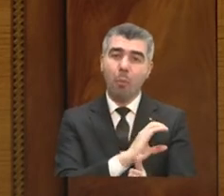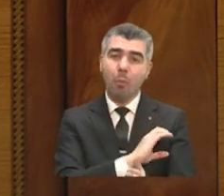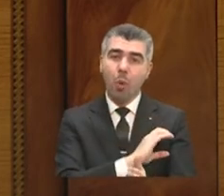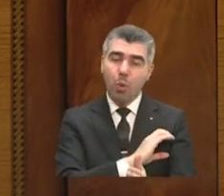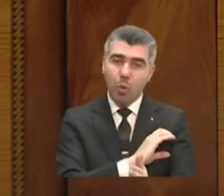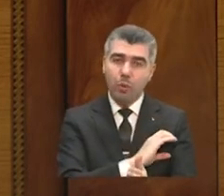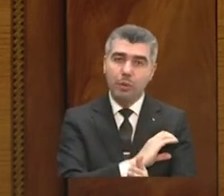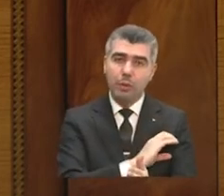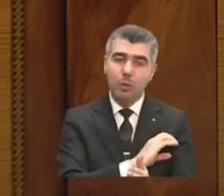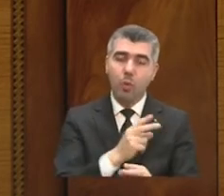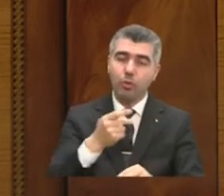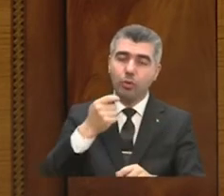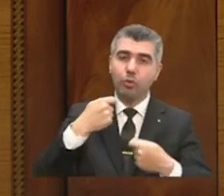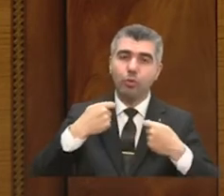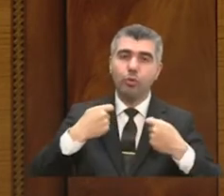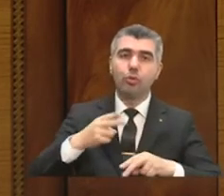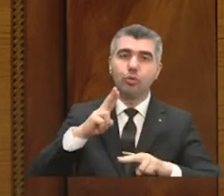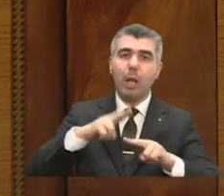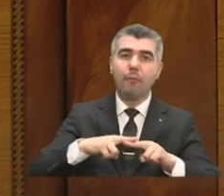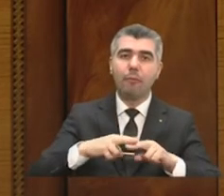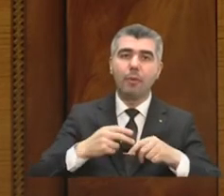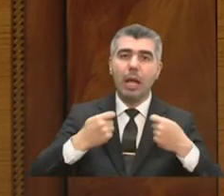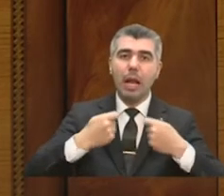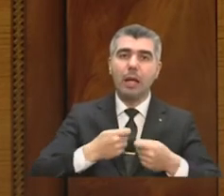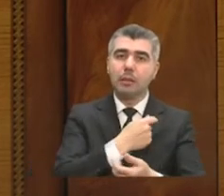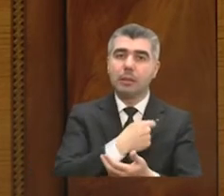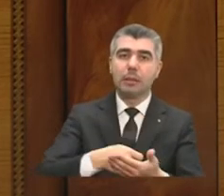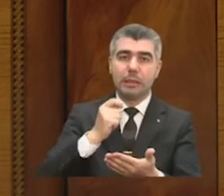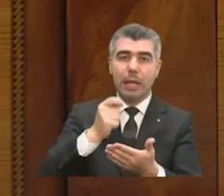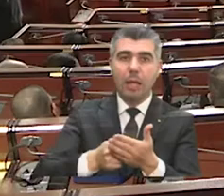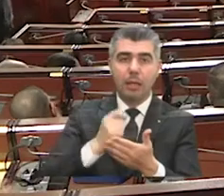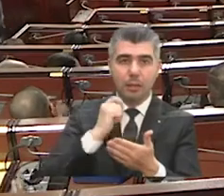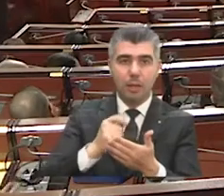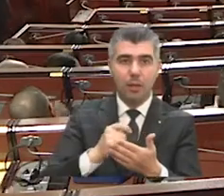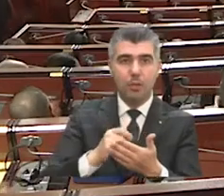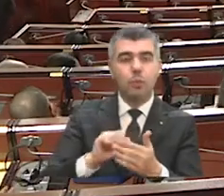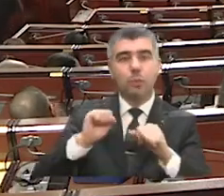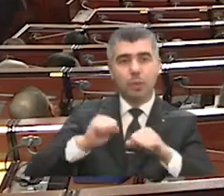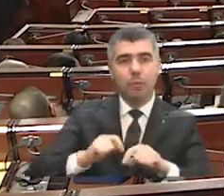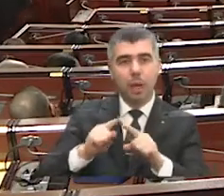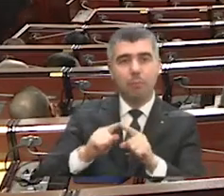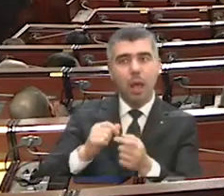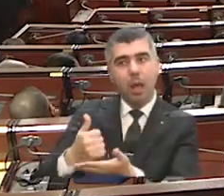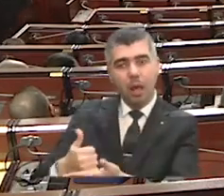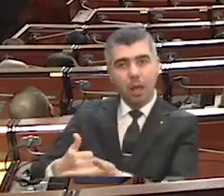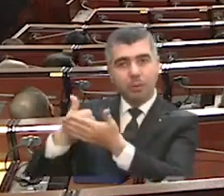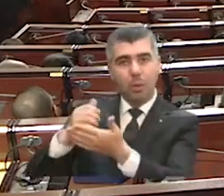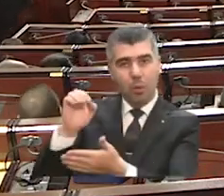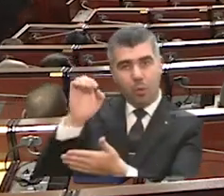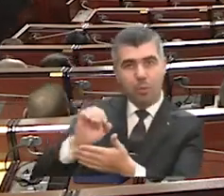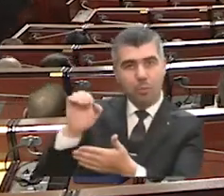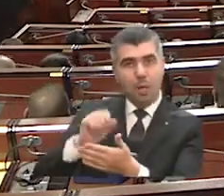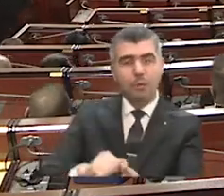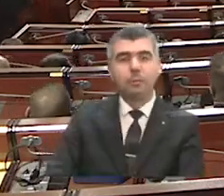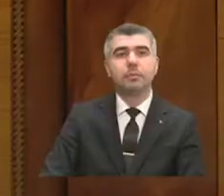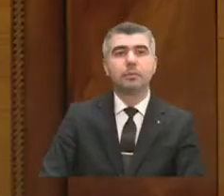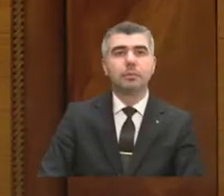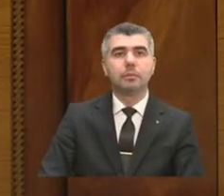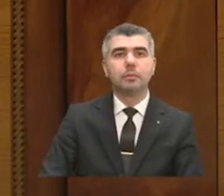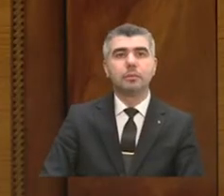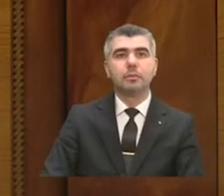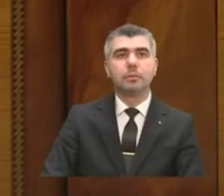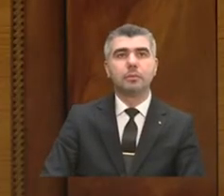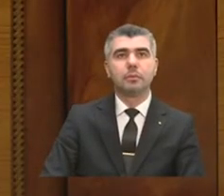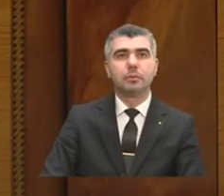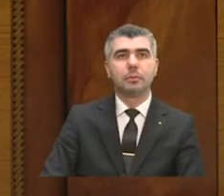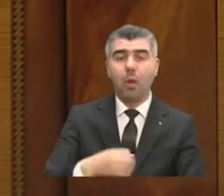et qui se sont opposés en novembre 2019 à une résolution d'urgence contre un pays au motif que les droits